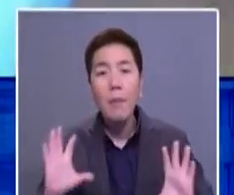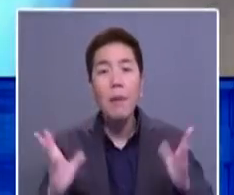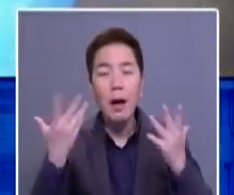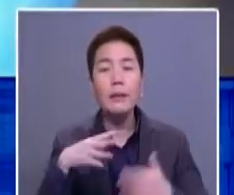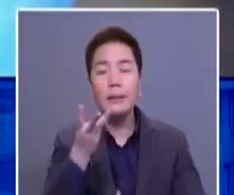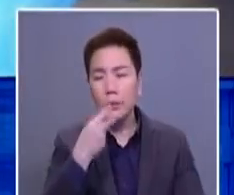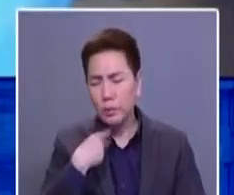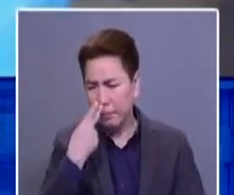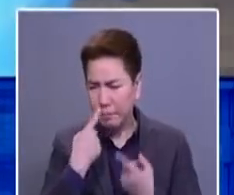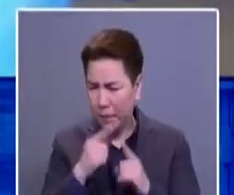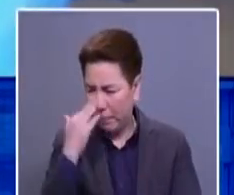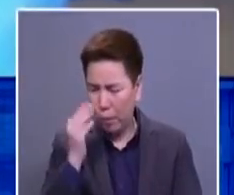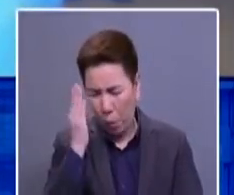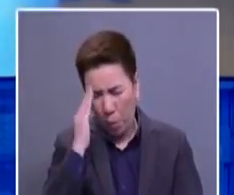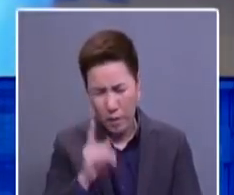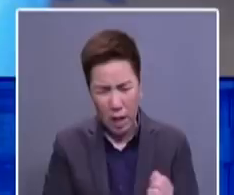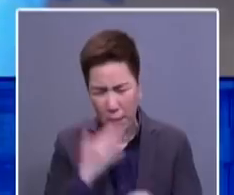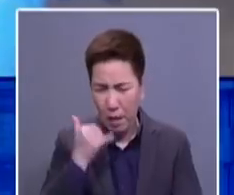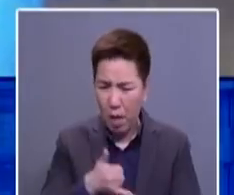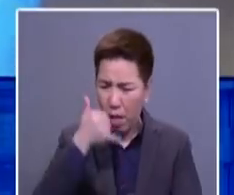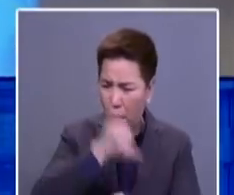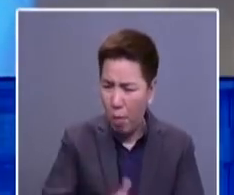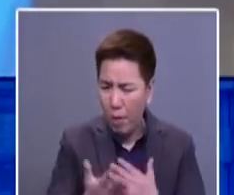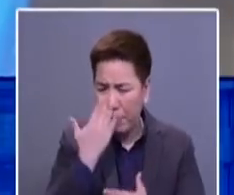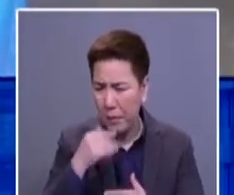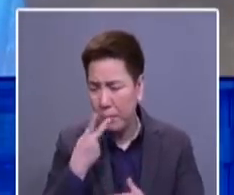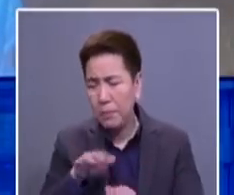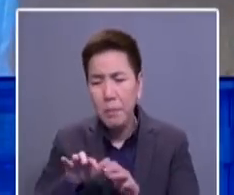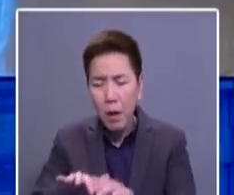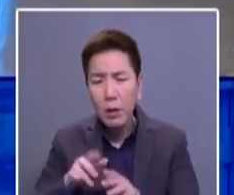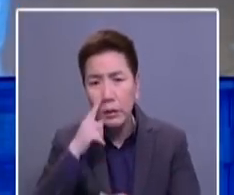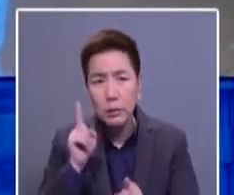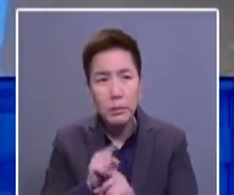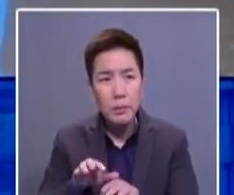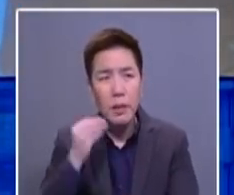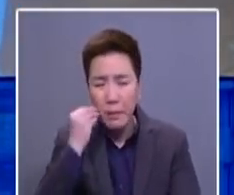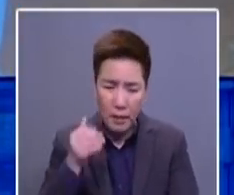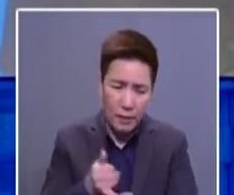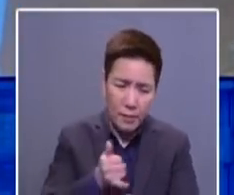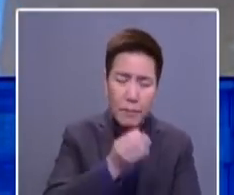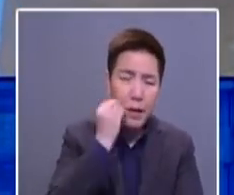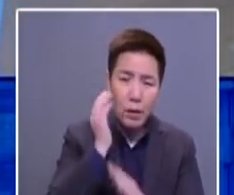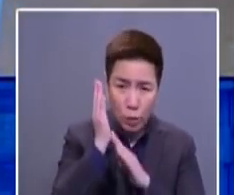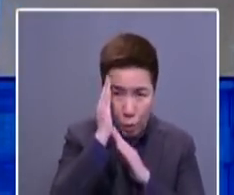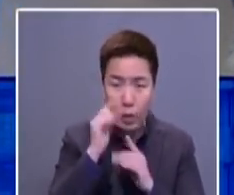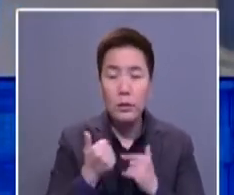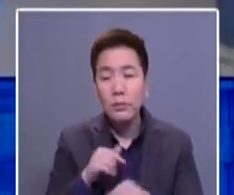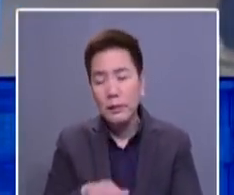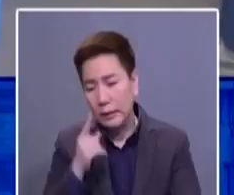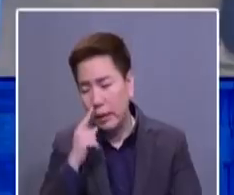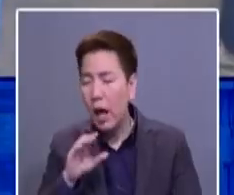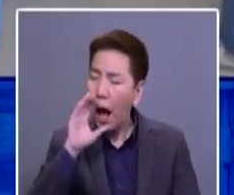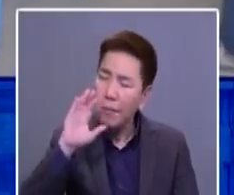แล้วกันก็ผิดสังเกตไว้ทำไมนอนอยู่นานไม่ลงจากรถสักทีก็จะไปฏุค่ะคุณผู้ชมคะเพื่อที่จะให้ 3มีนาเข้าไปในบ้านตอน